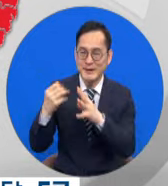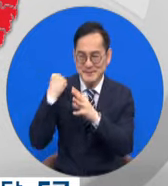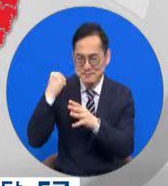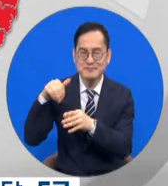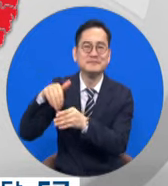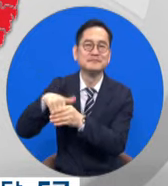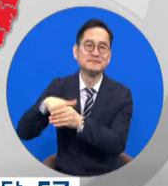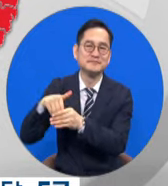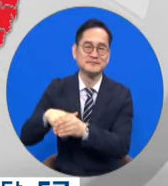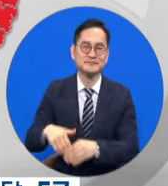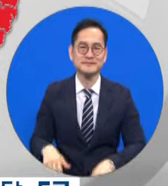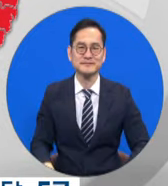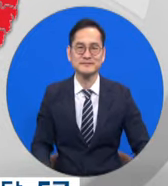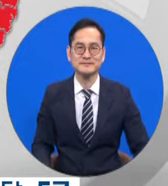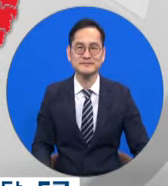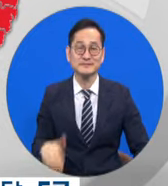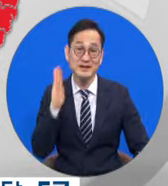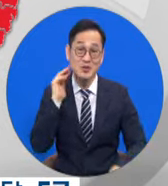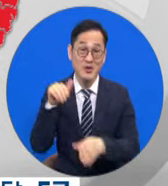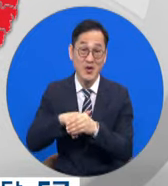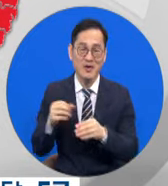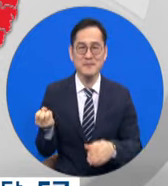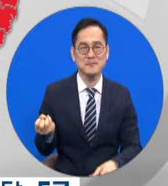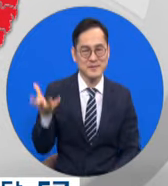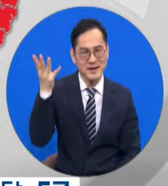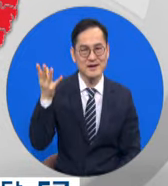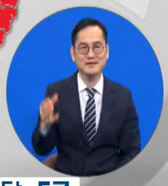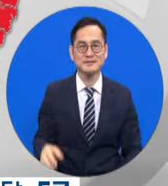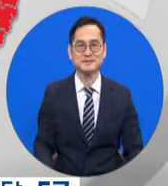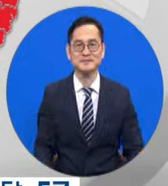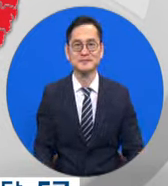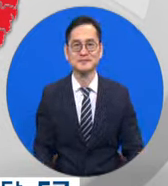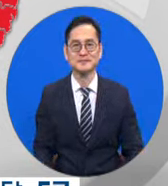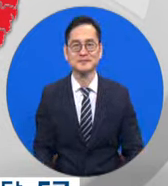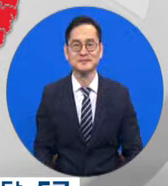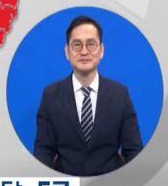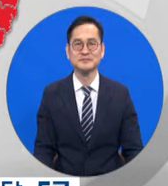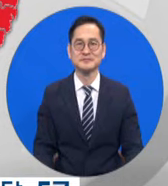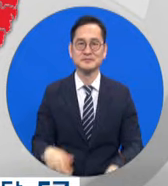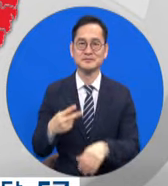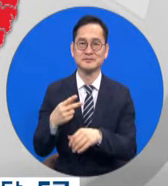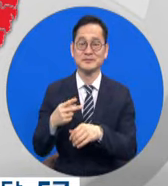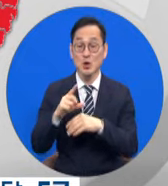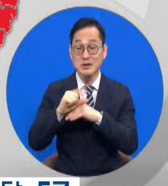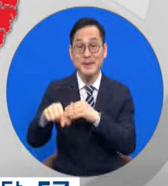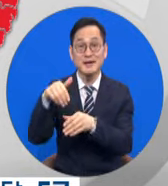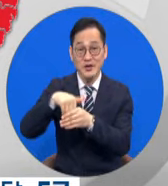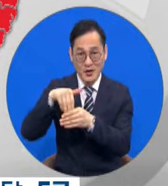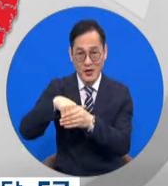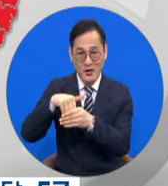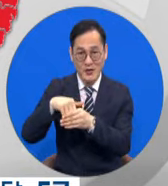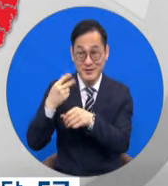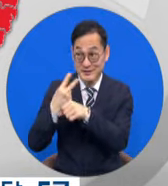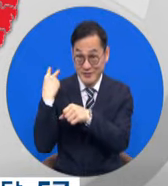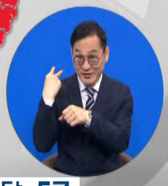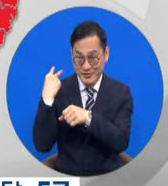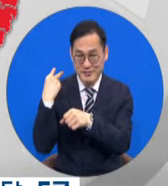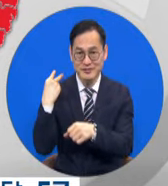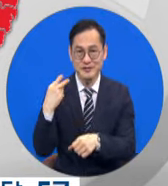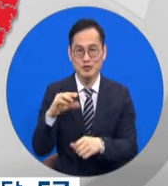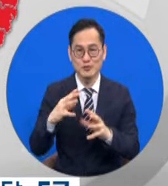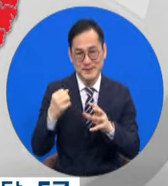선택하면서 2022년 대선을 국민의힘이 이겼습니다. 2022년 지방선거 국민의힘이